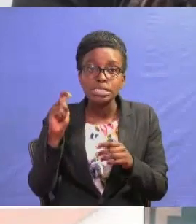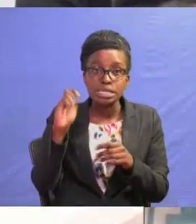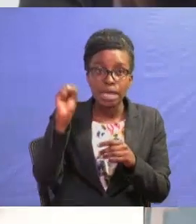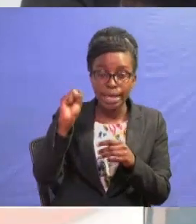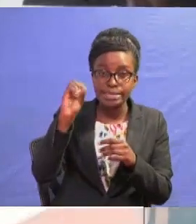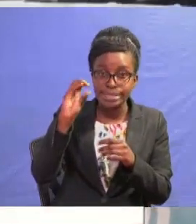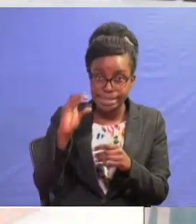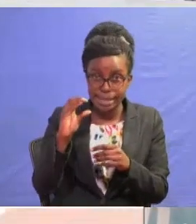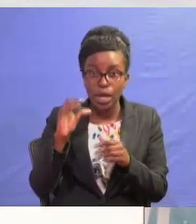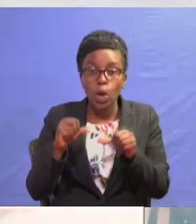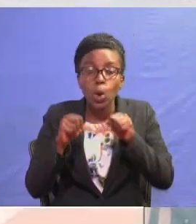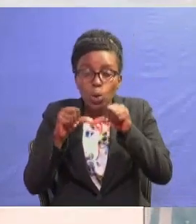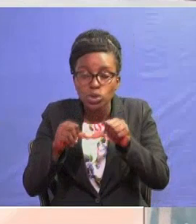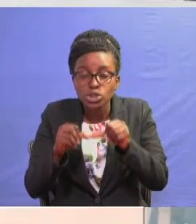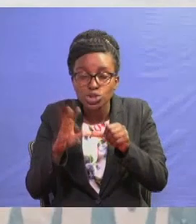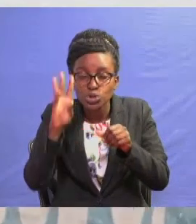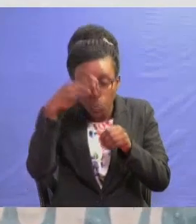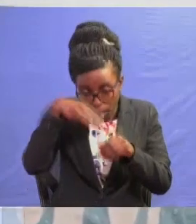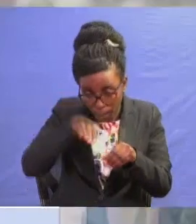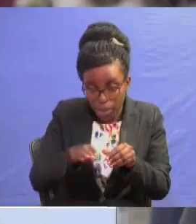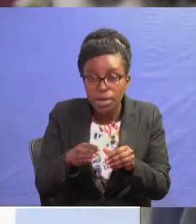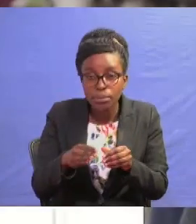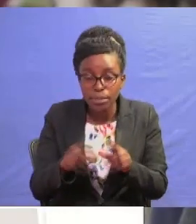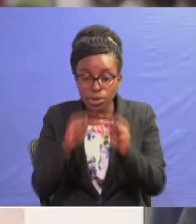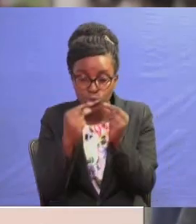la mahakama la kuwajumuisha katika muungano huo.